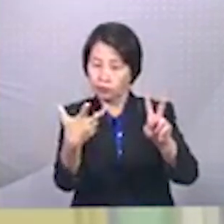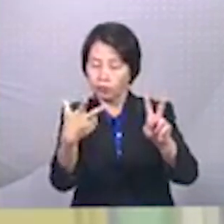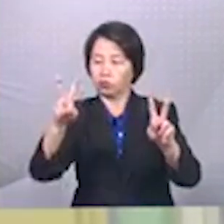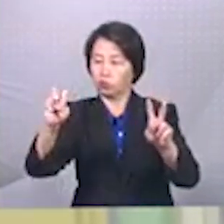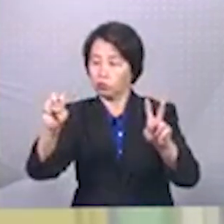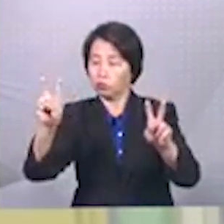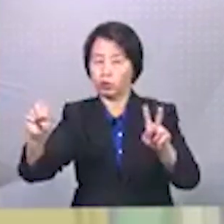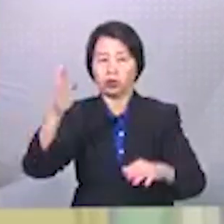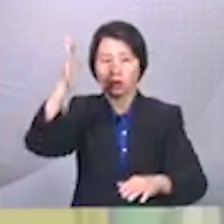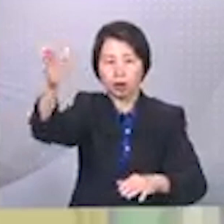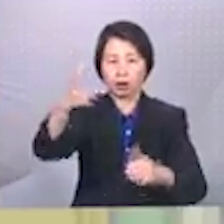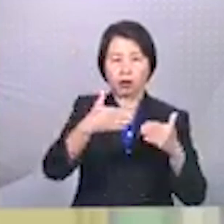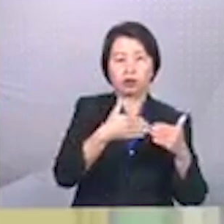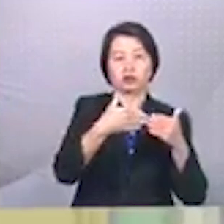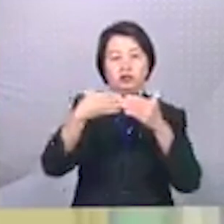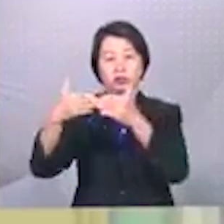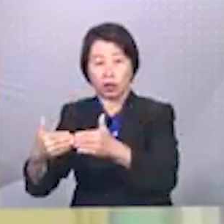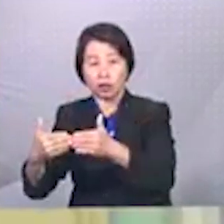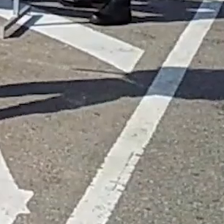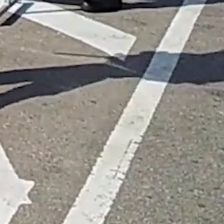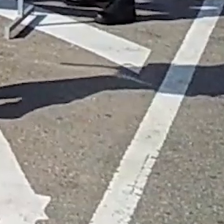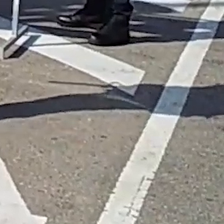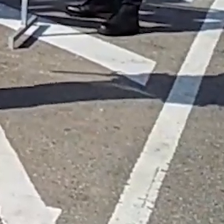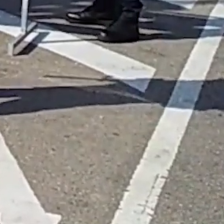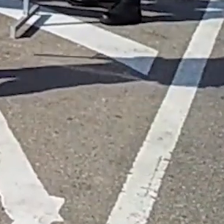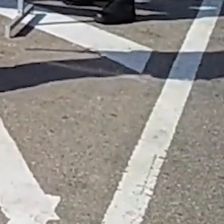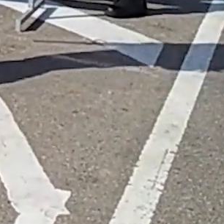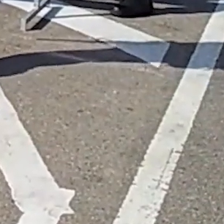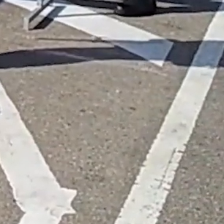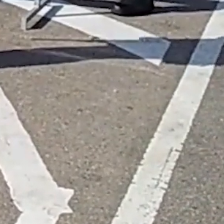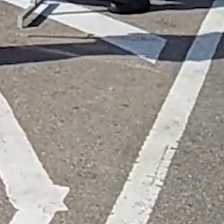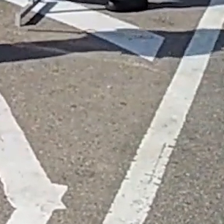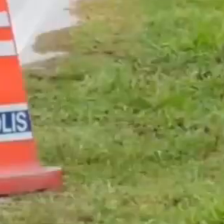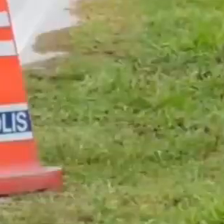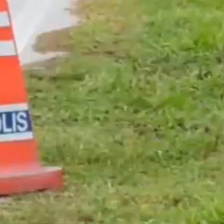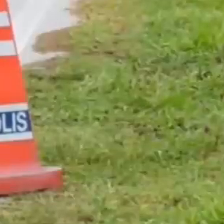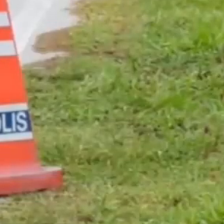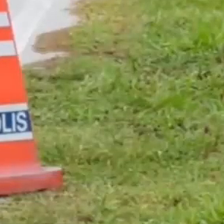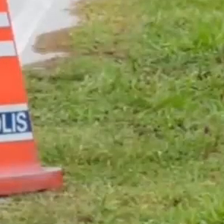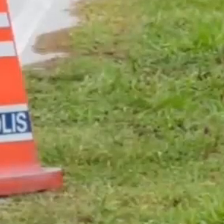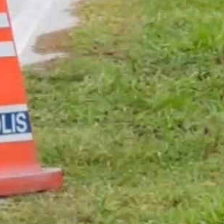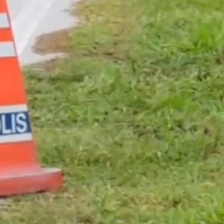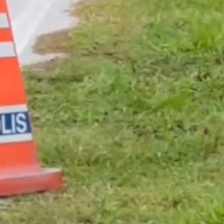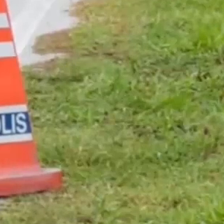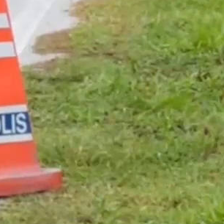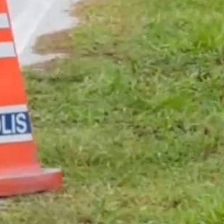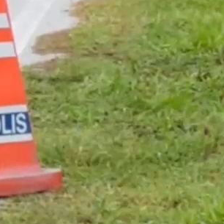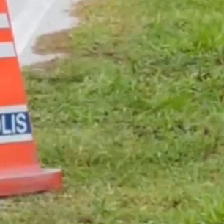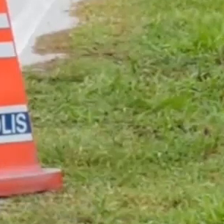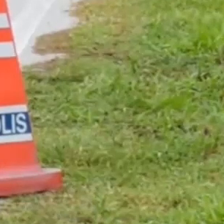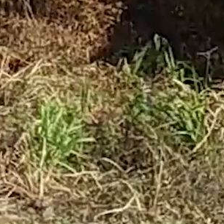26 Mac 2020 akan dilanjutkan lagi sehingga 14 April 2020. Jadi kita